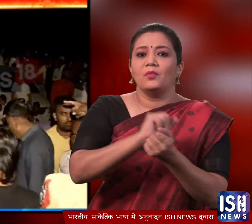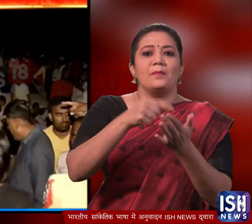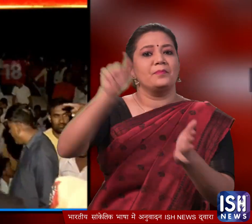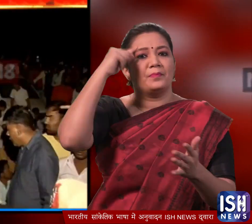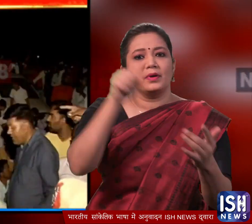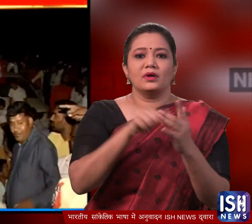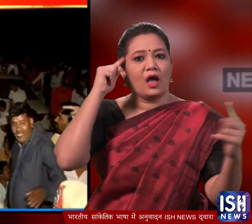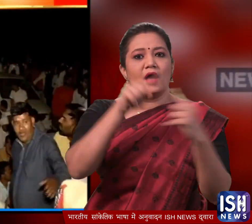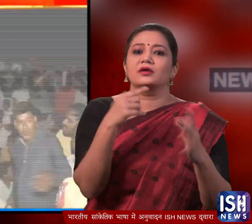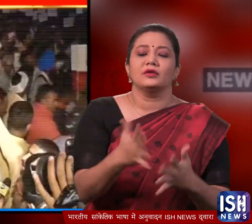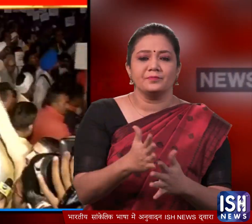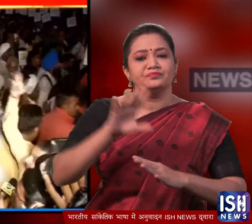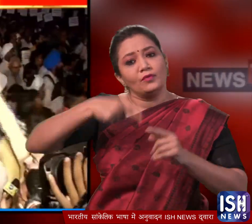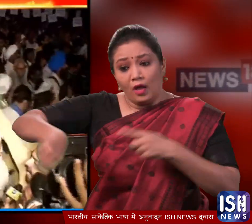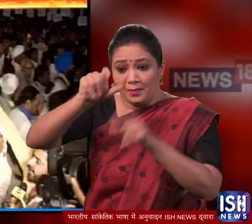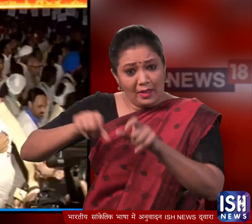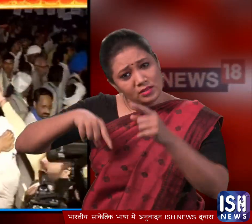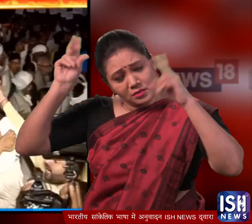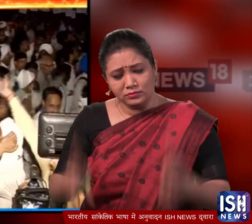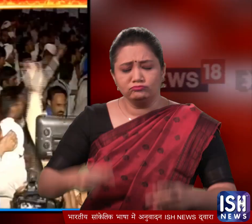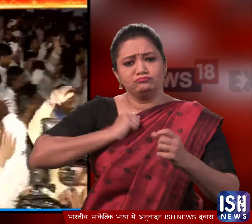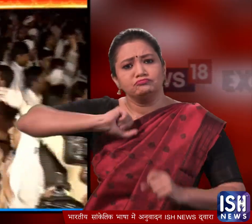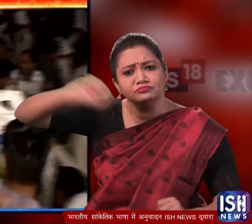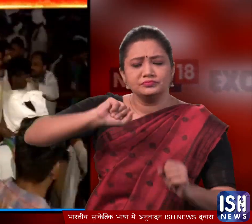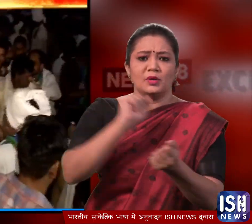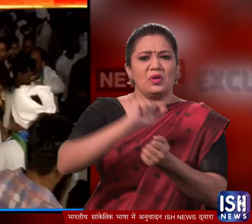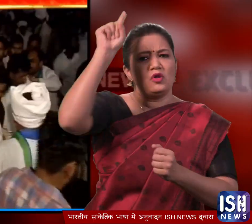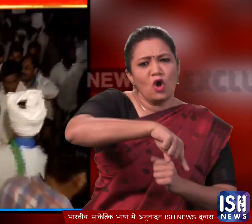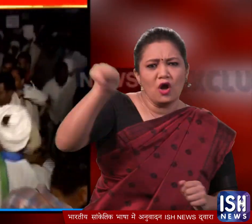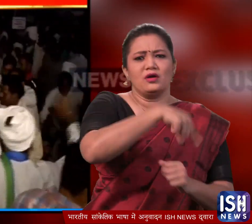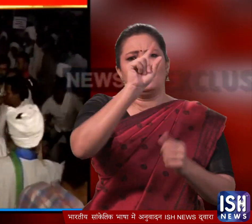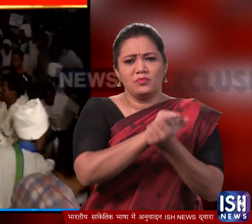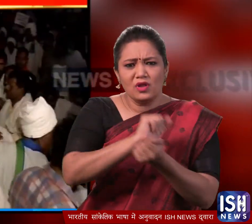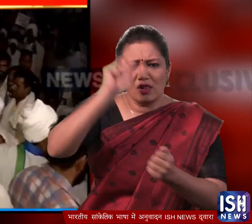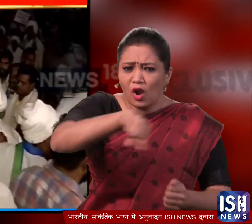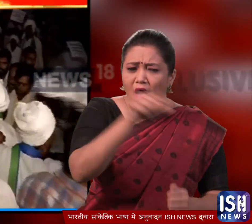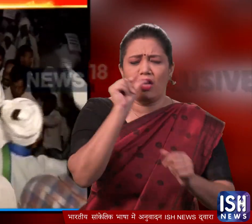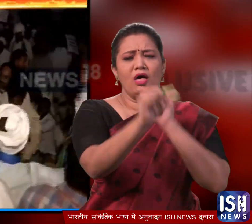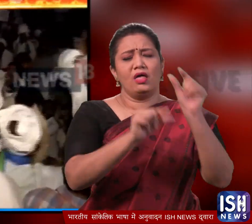ये सभी वहीं धरने पर बैठ गए और पुलिस के खिलाफ नारेबाजी करने लगे।